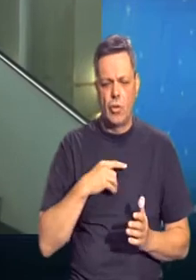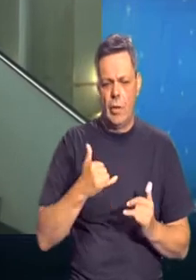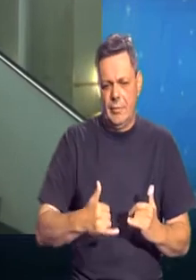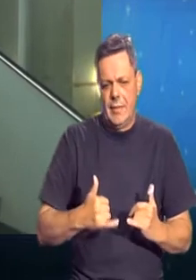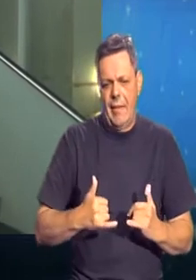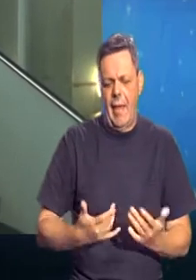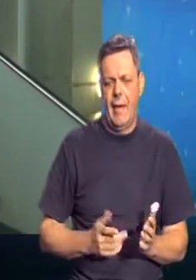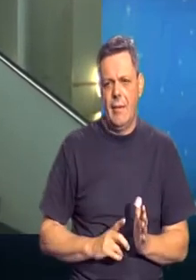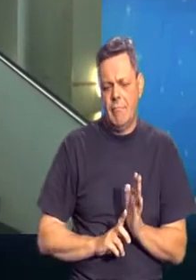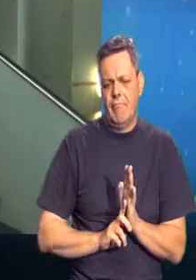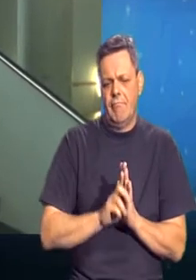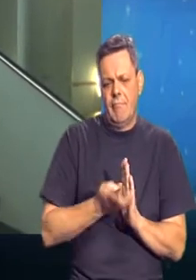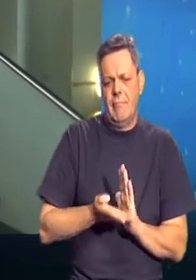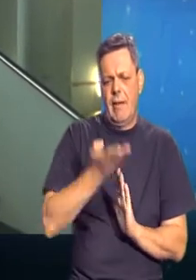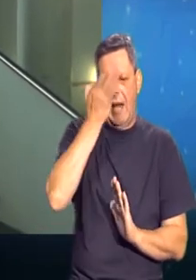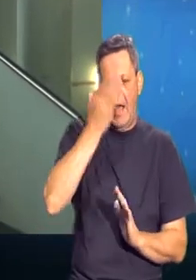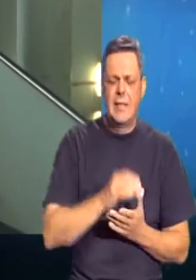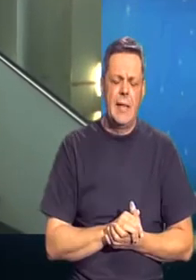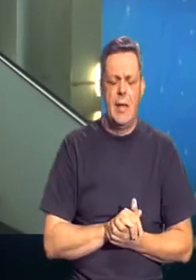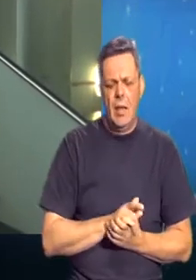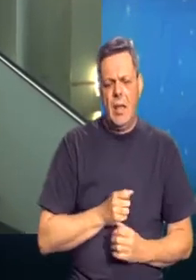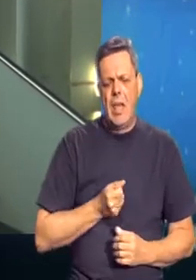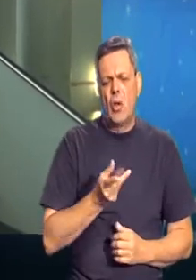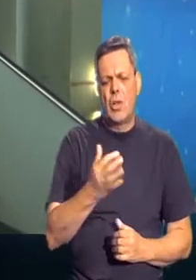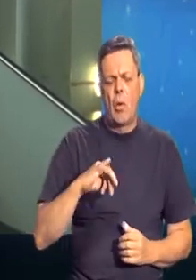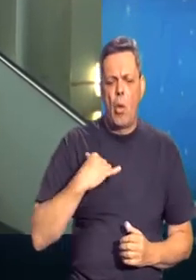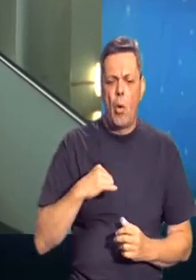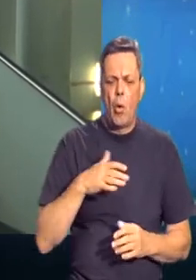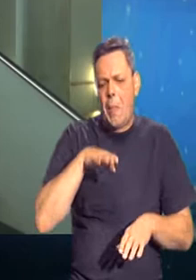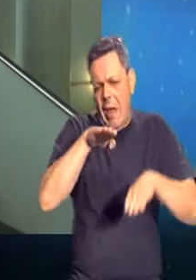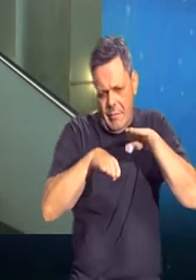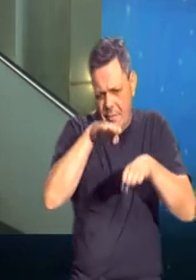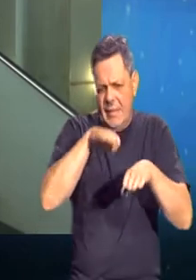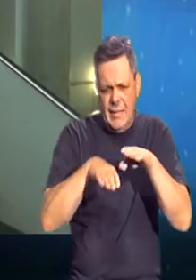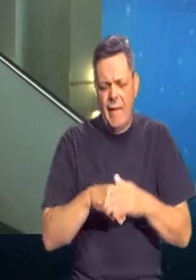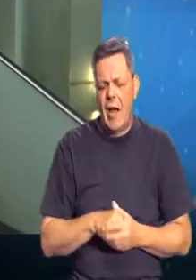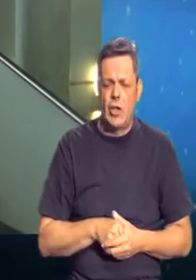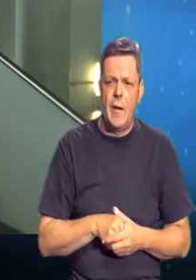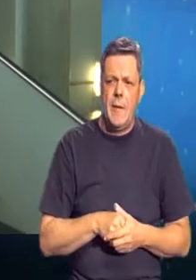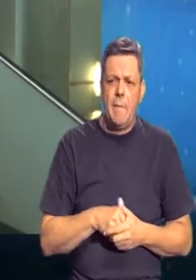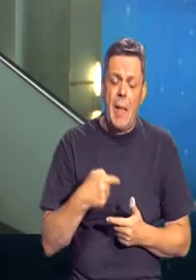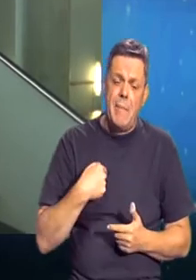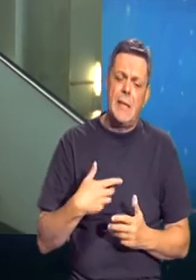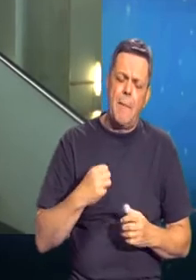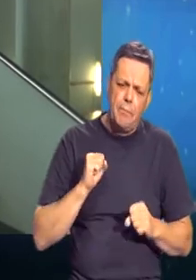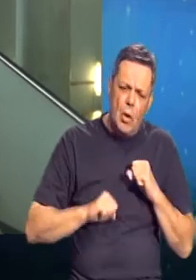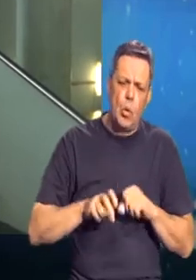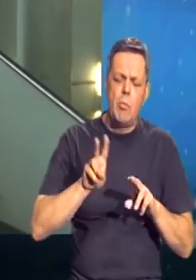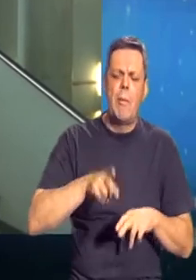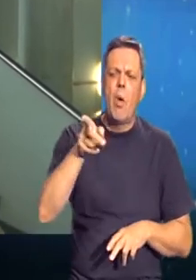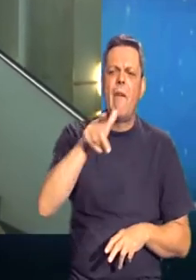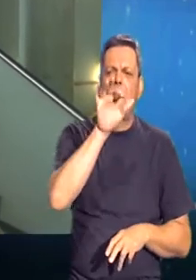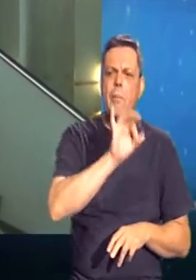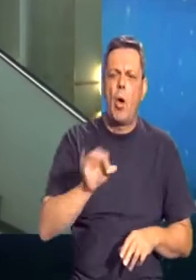trend rasta i pada je kroz nekoliko godina vrlo varijabilan, ali mi se u gradu trudimo zato imati